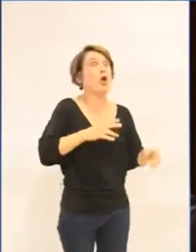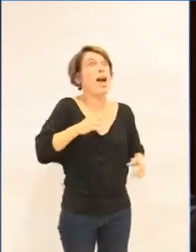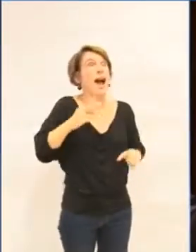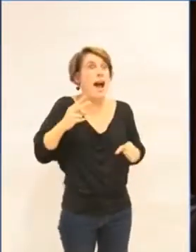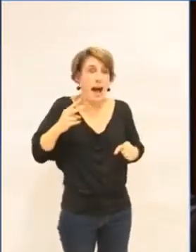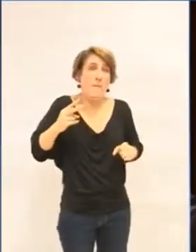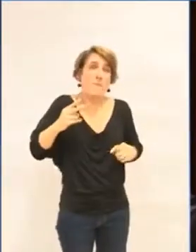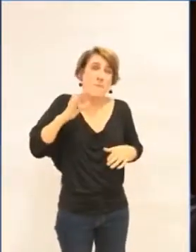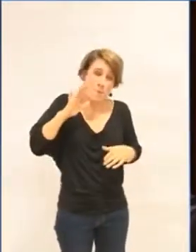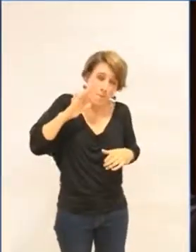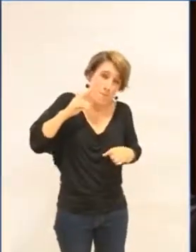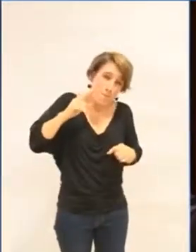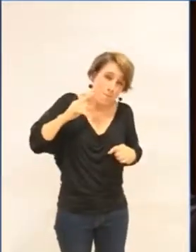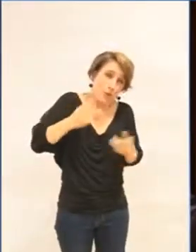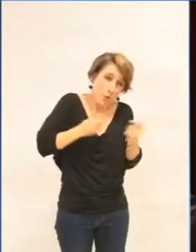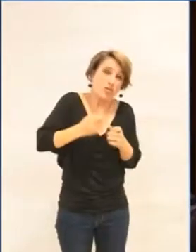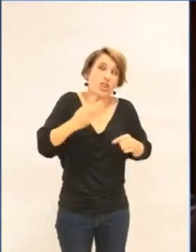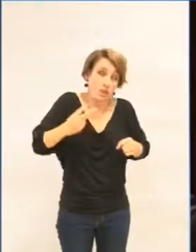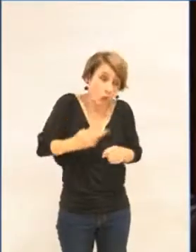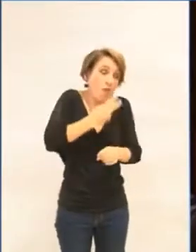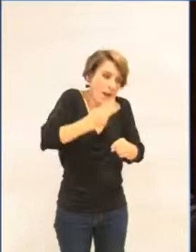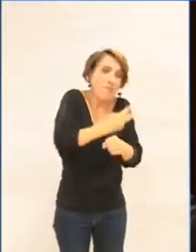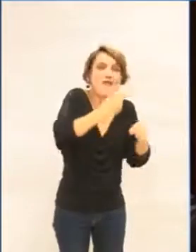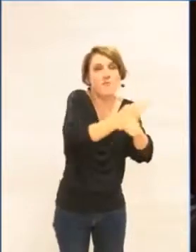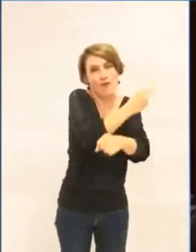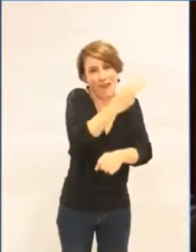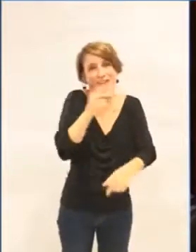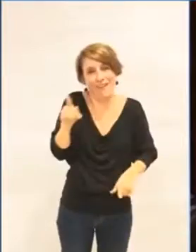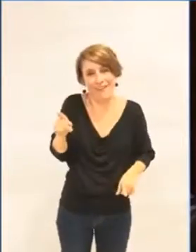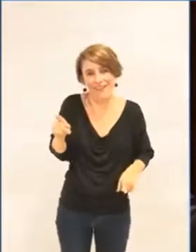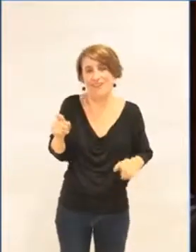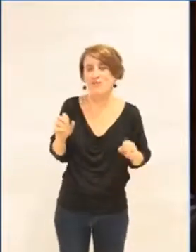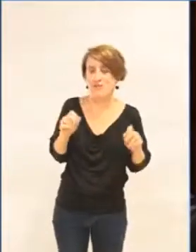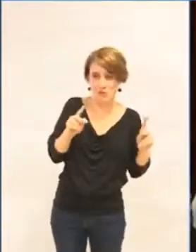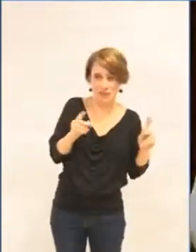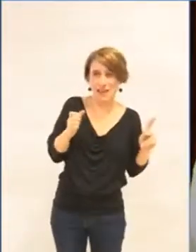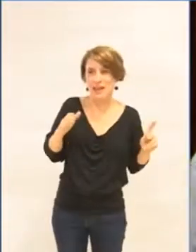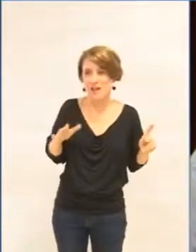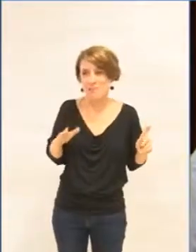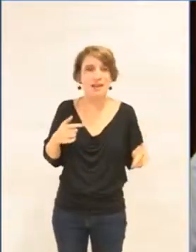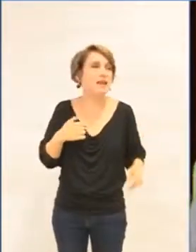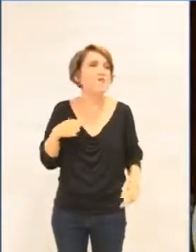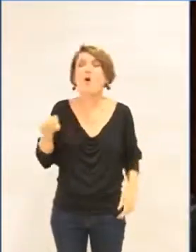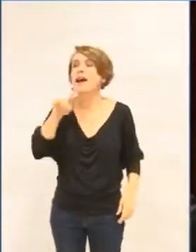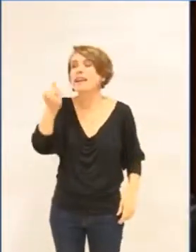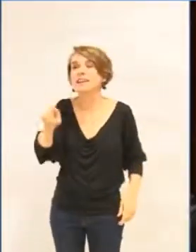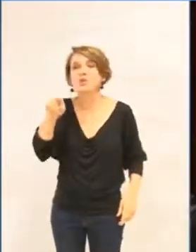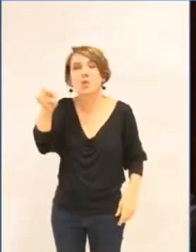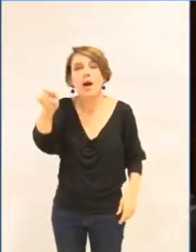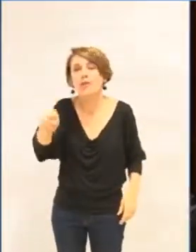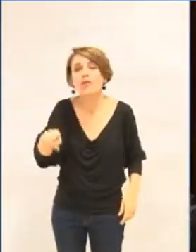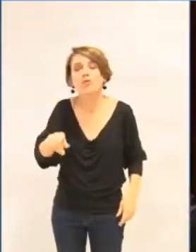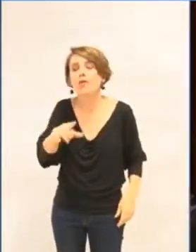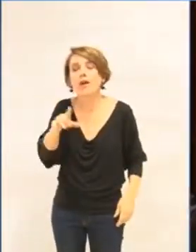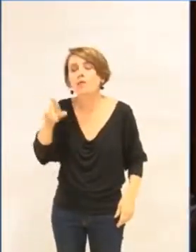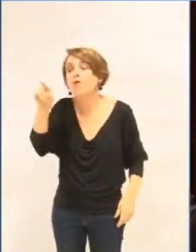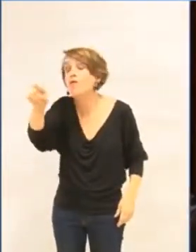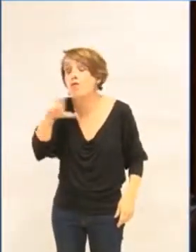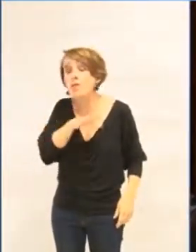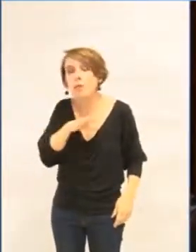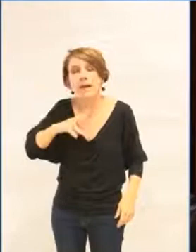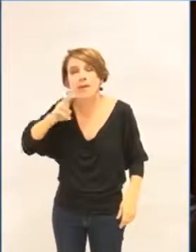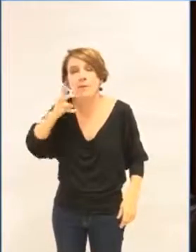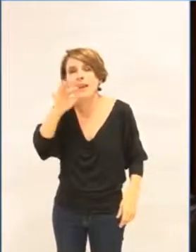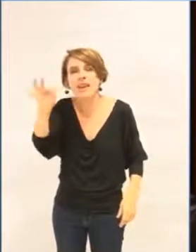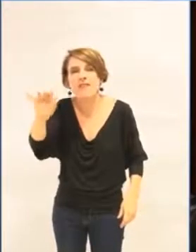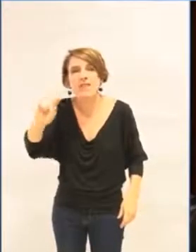parfois. Mais j'ai une question à vous poser, à vous, non pas à vous, Sylvie Fiala-Finet, mais à toutes celles et ceux qui sur